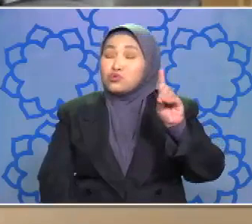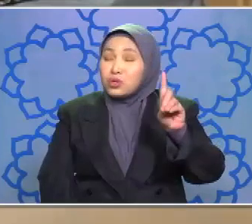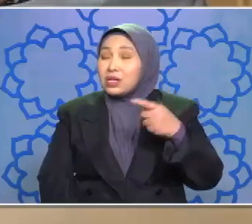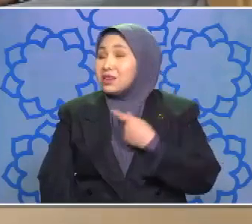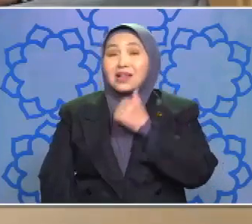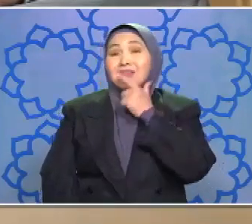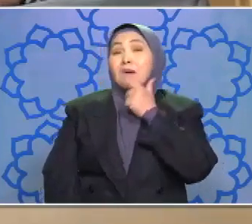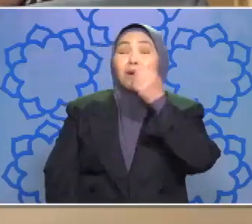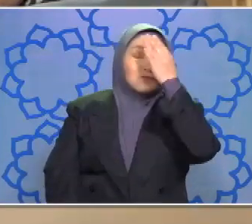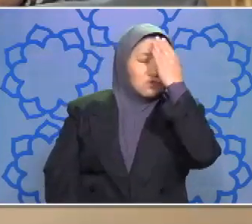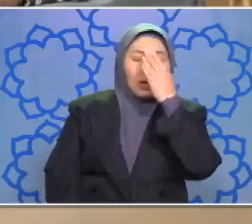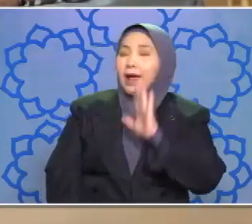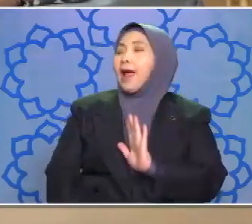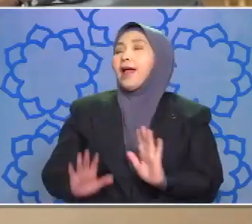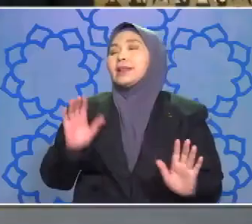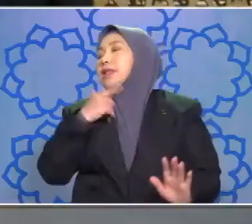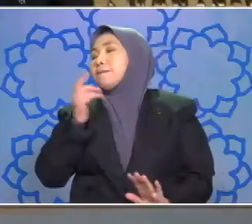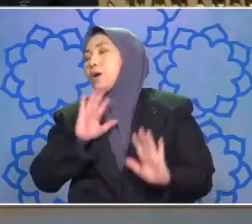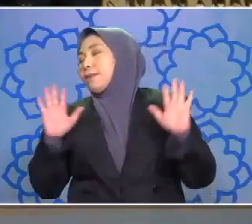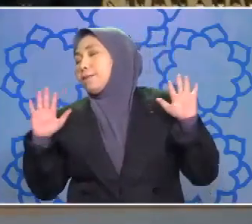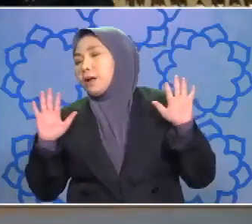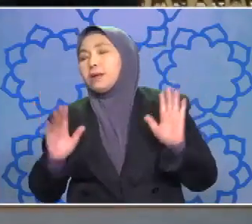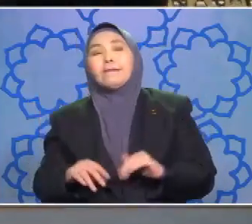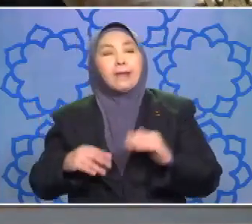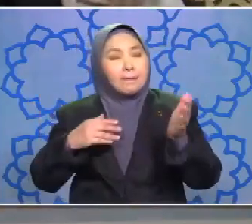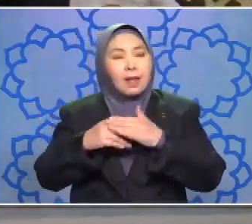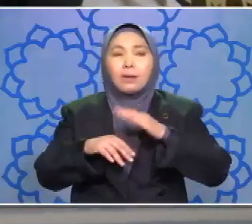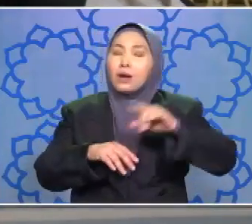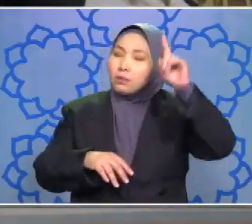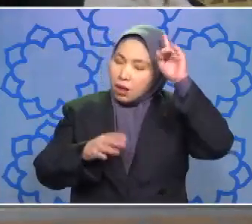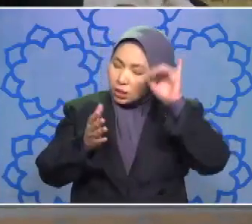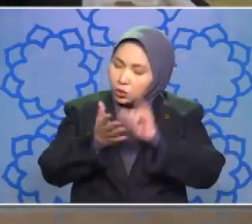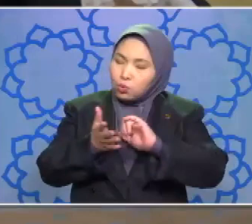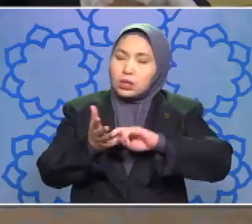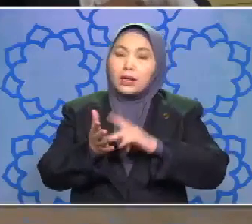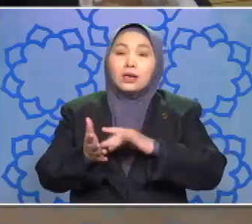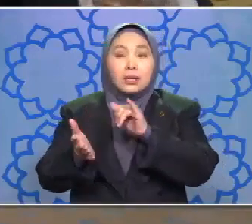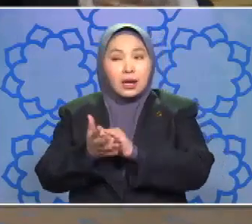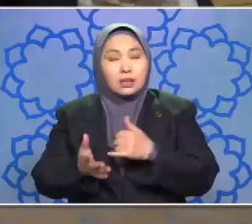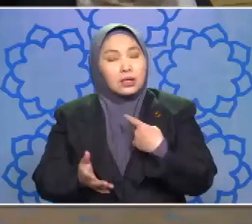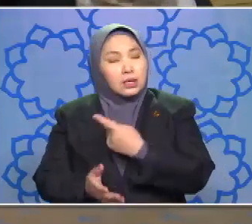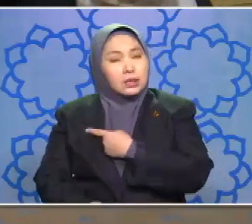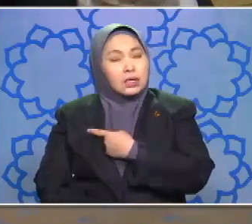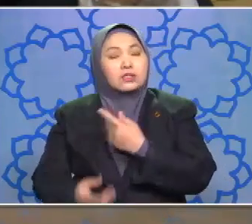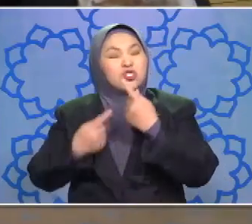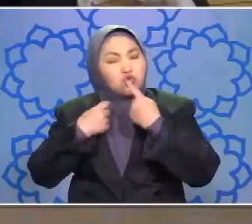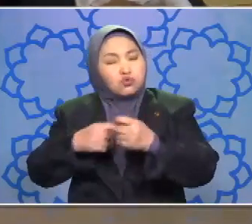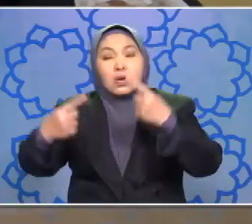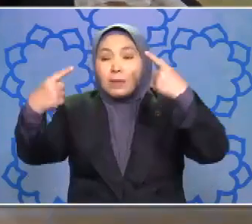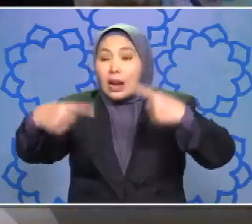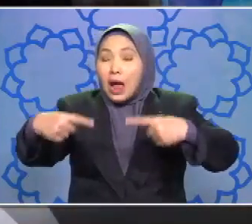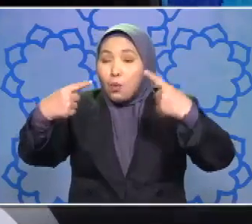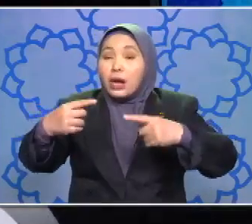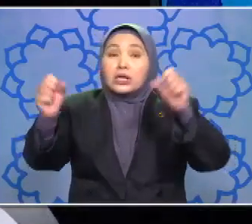kata tak payah, saya tak nak kembali kepada Allah. Itu adalah tanda bahawa kita cuba melawan sistem